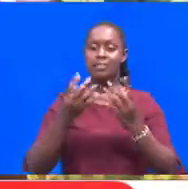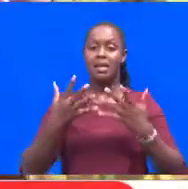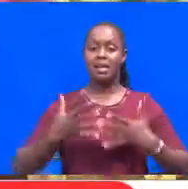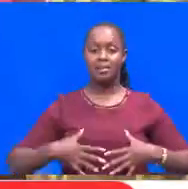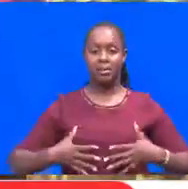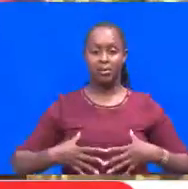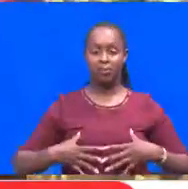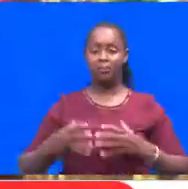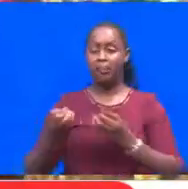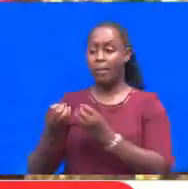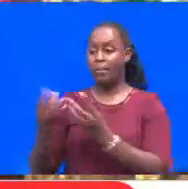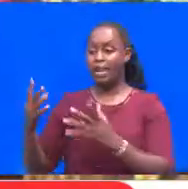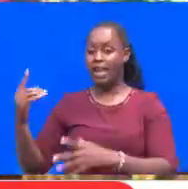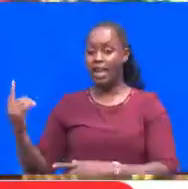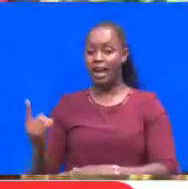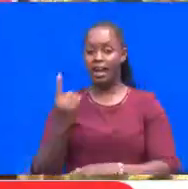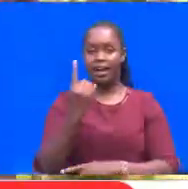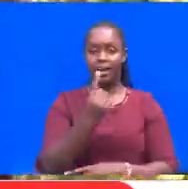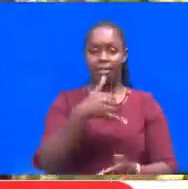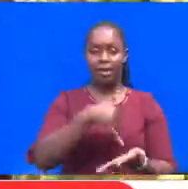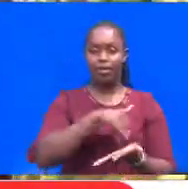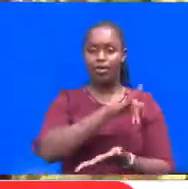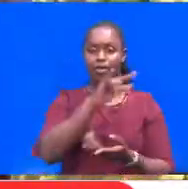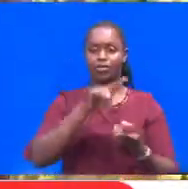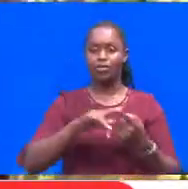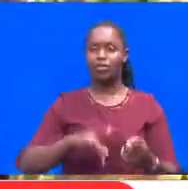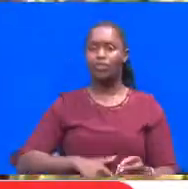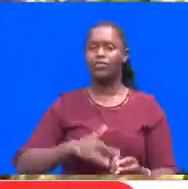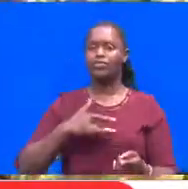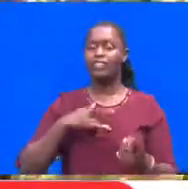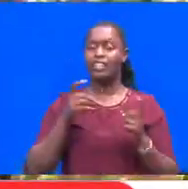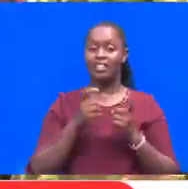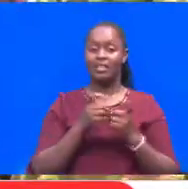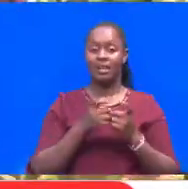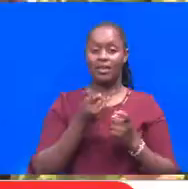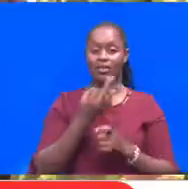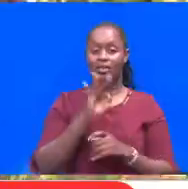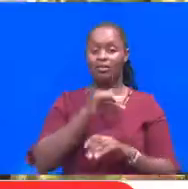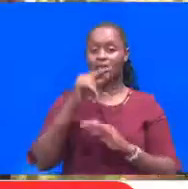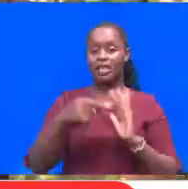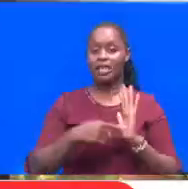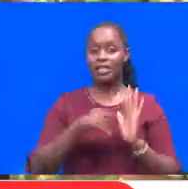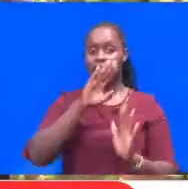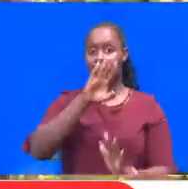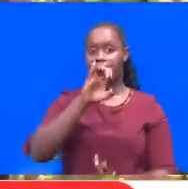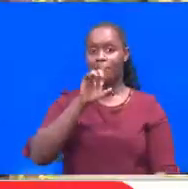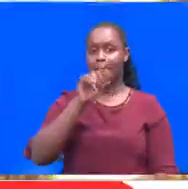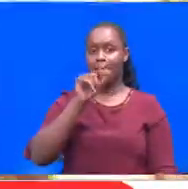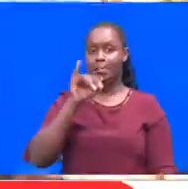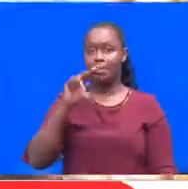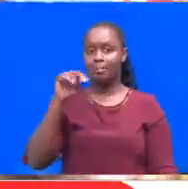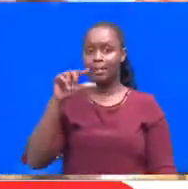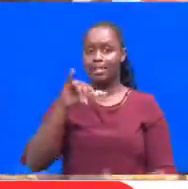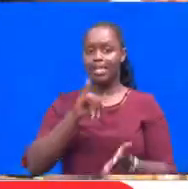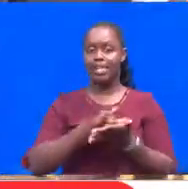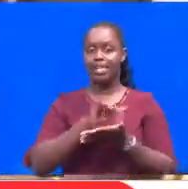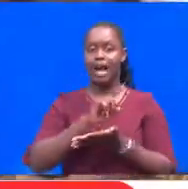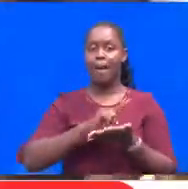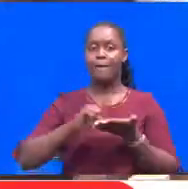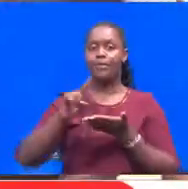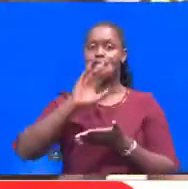wakiwa kati ya wale ambao tayari wamehisi makali ya mashine hizi za kamari zilizoharamishwa na serikali kuu. Kuchoma hizi